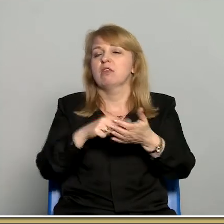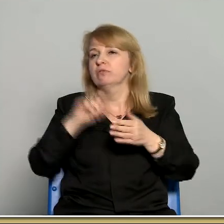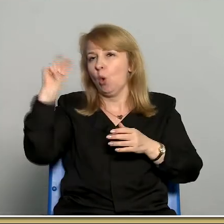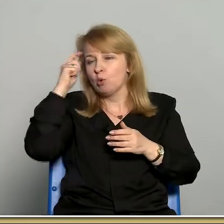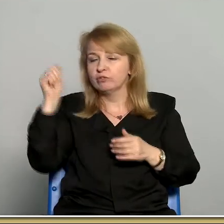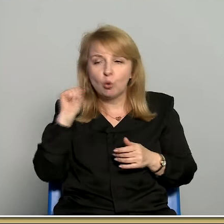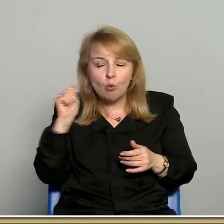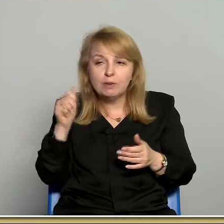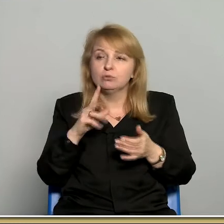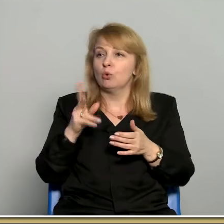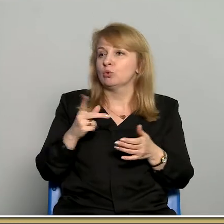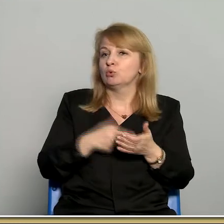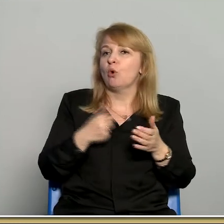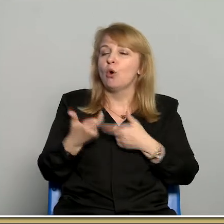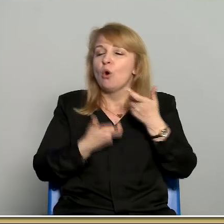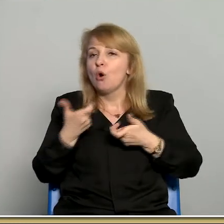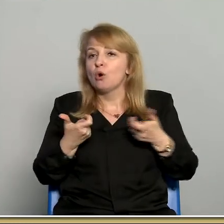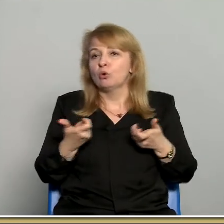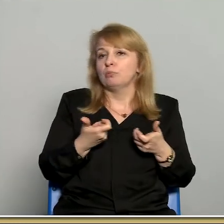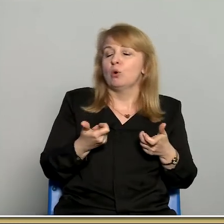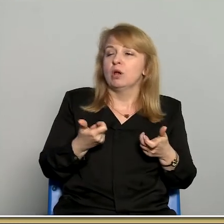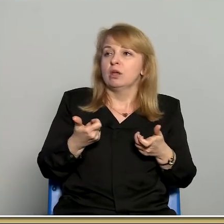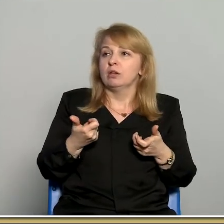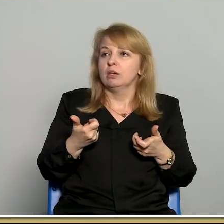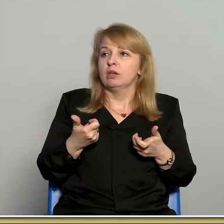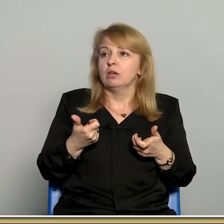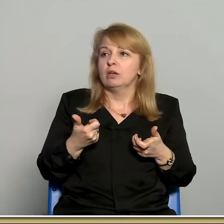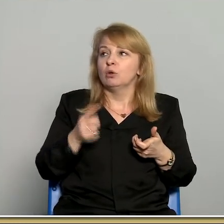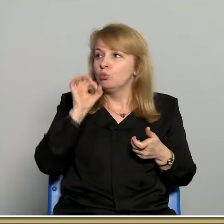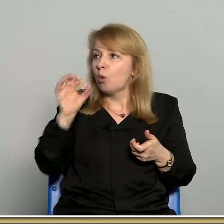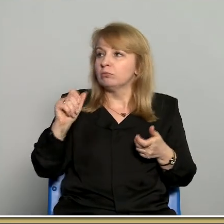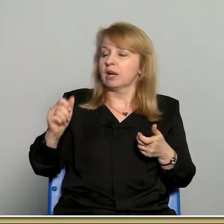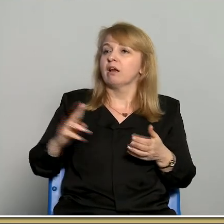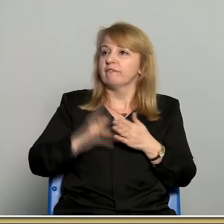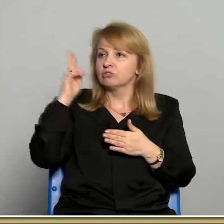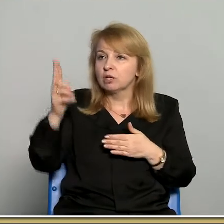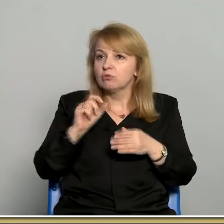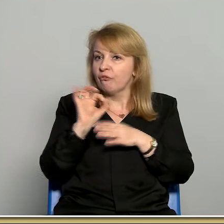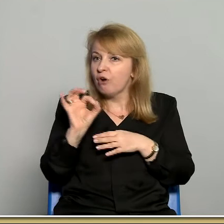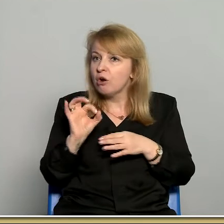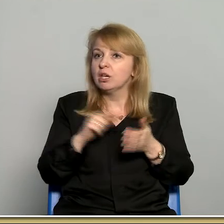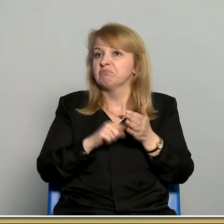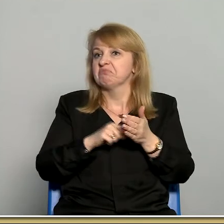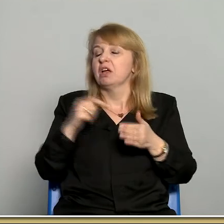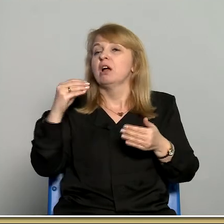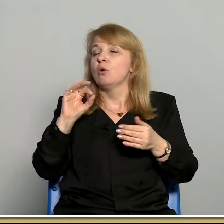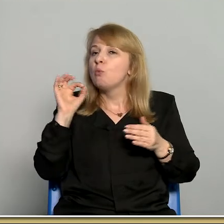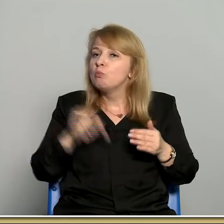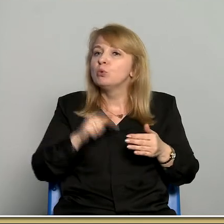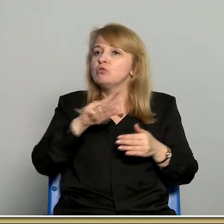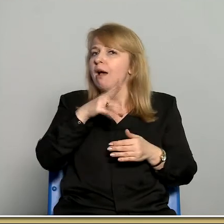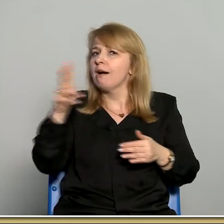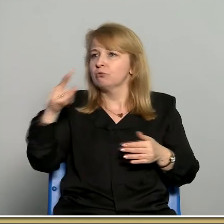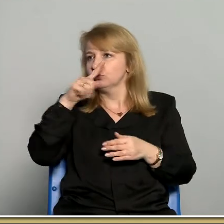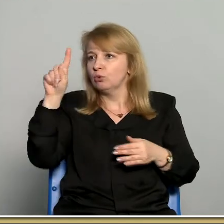czyli osoby, które charakteryzują się relatywnie dobrym wykształceniem, motywacją do pracy, aby te wszystkie